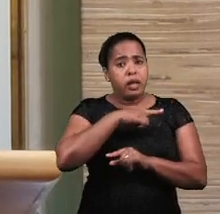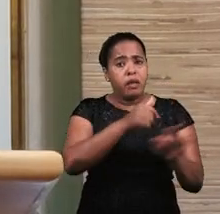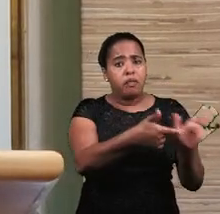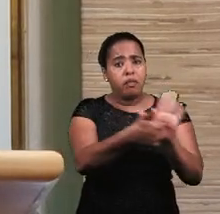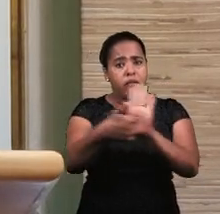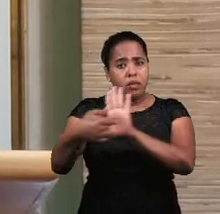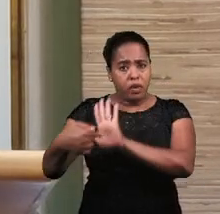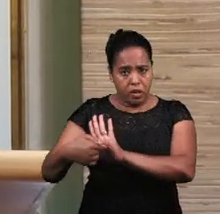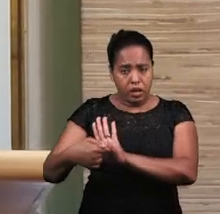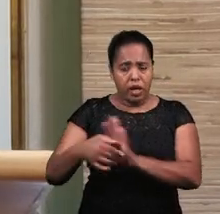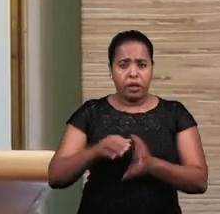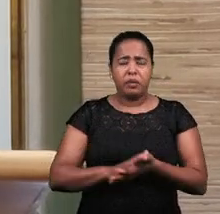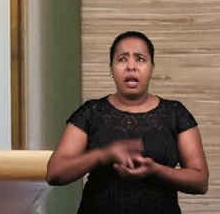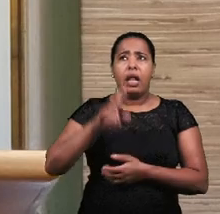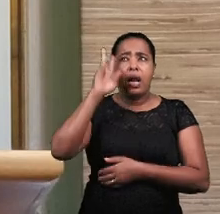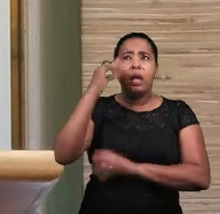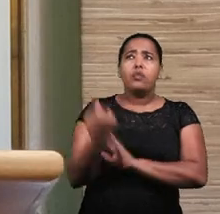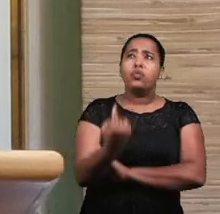peu près en